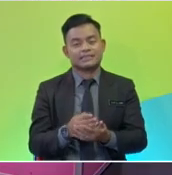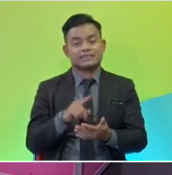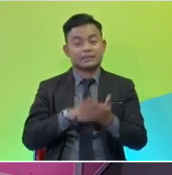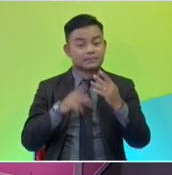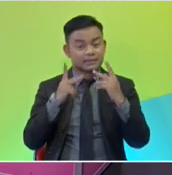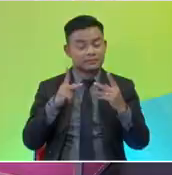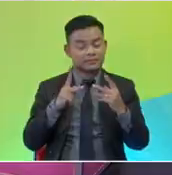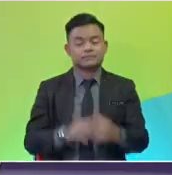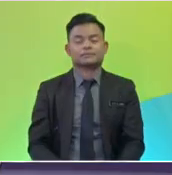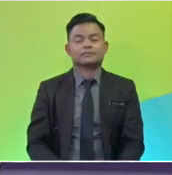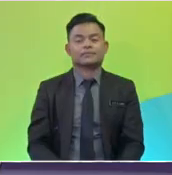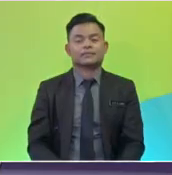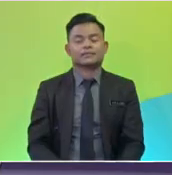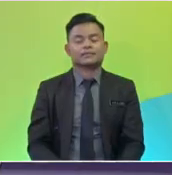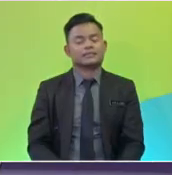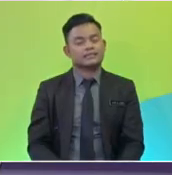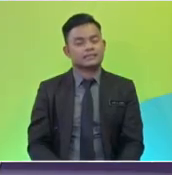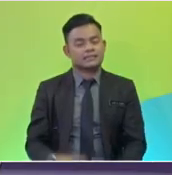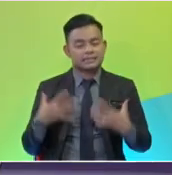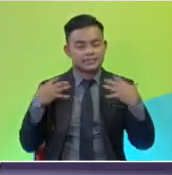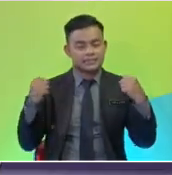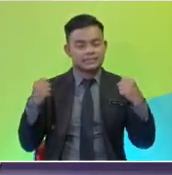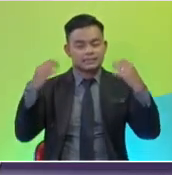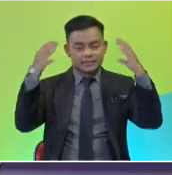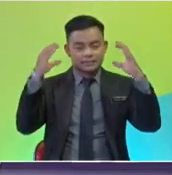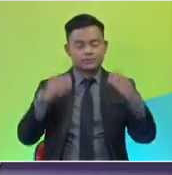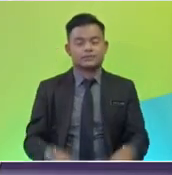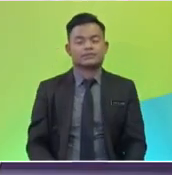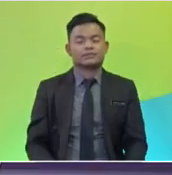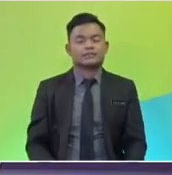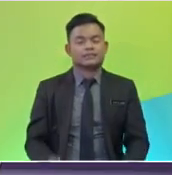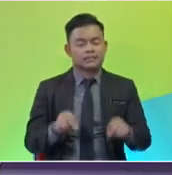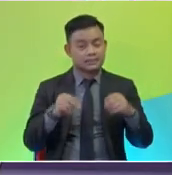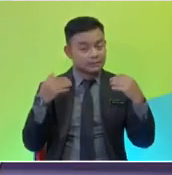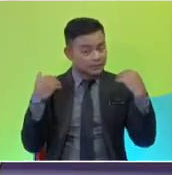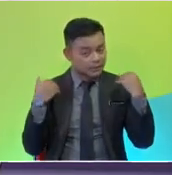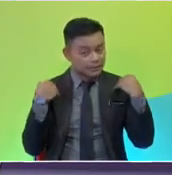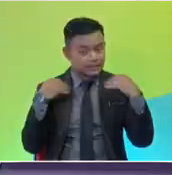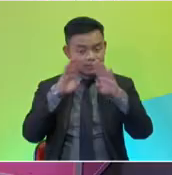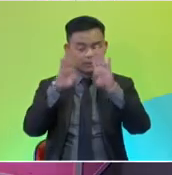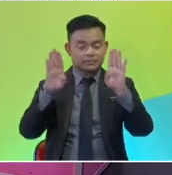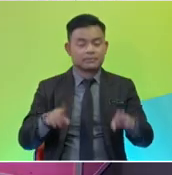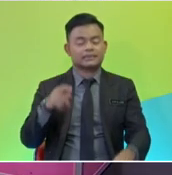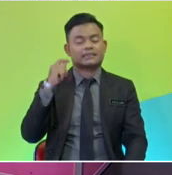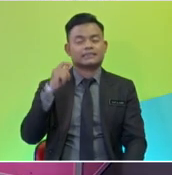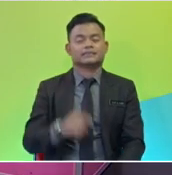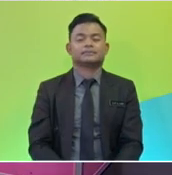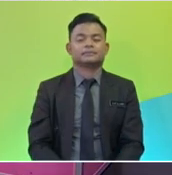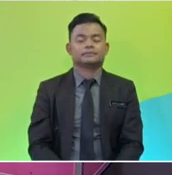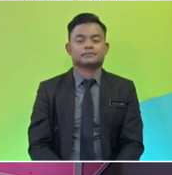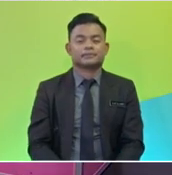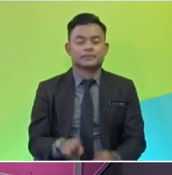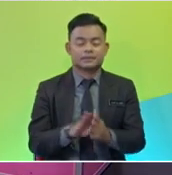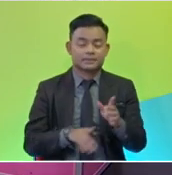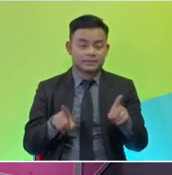nasib Baiklah Cikgu ada letak papan tanda tadi Cikgu kan kalau tak saya dah tergelincir dah jatuh dah Cikgu jatuh tak boleh bersama dengan